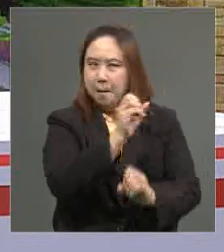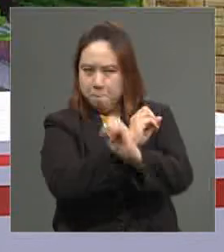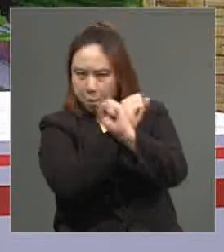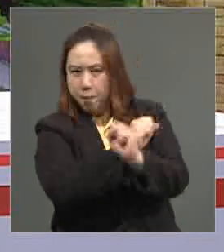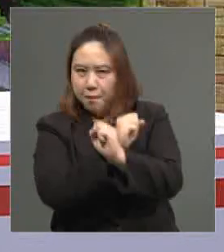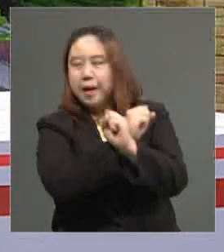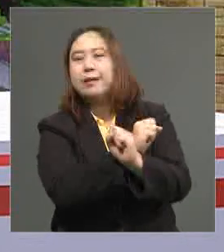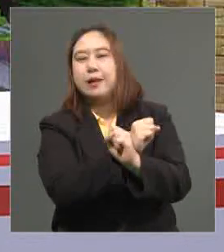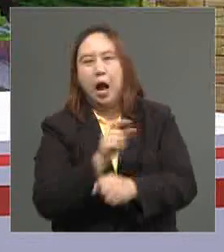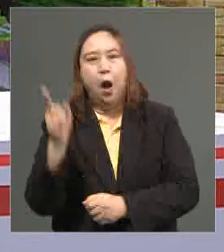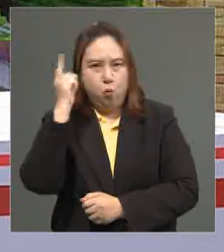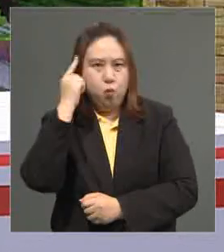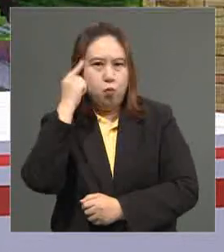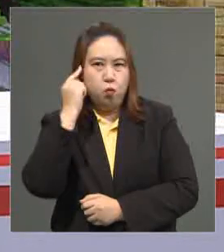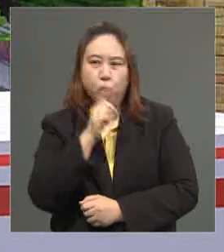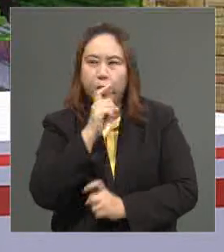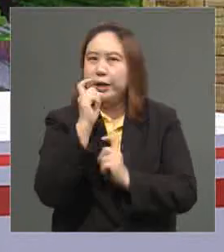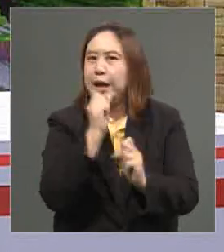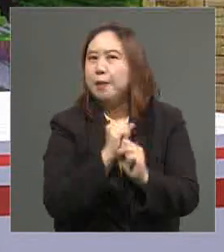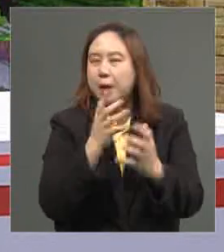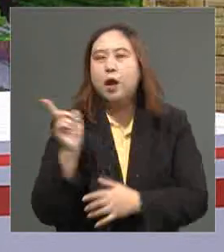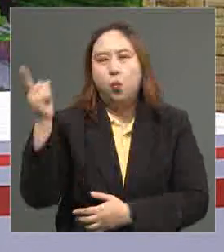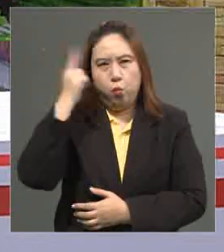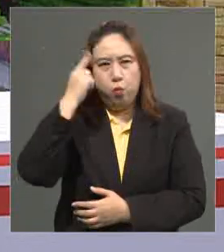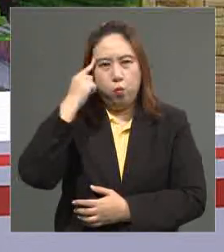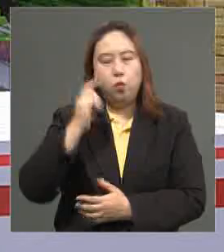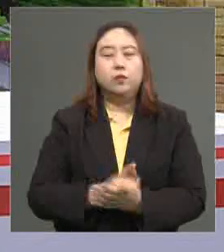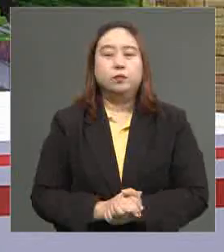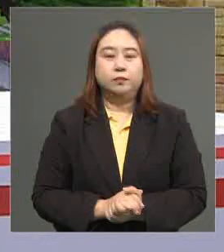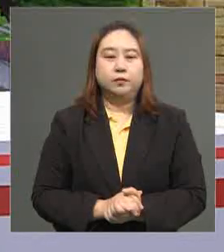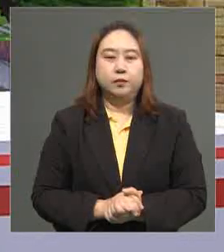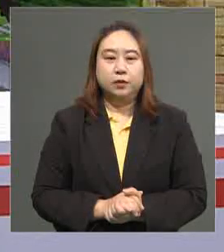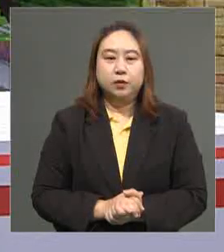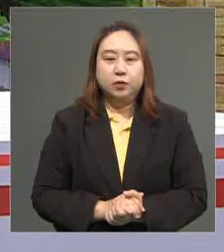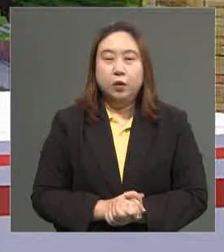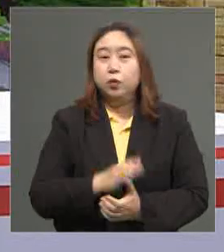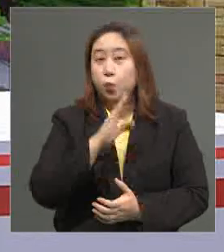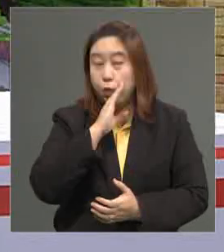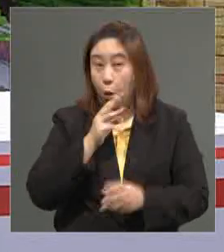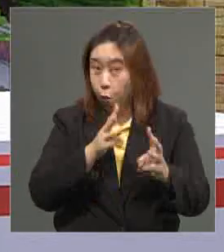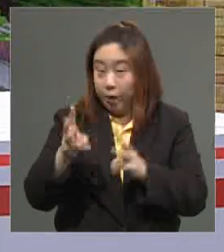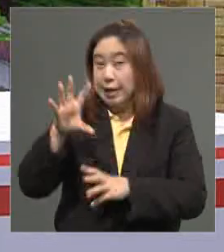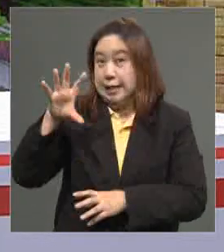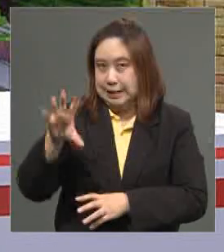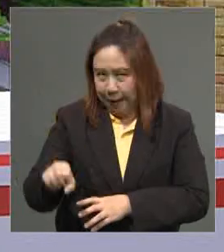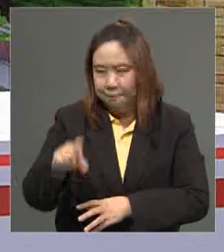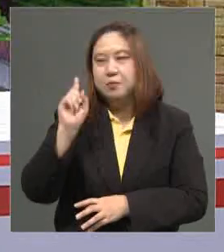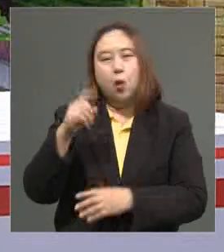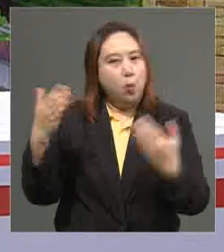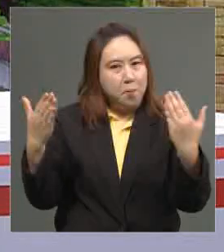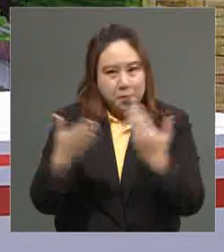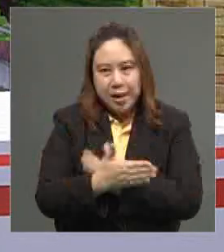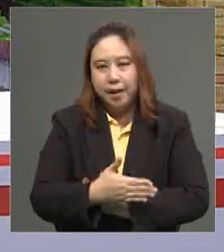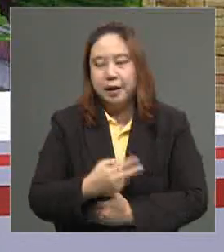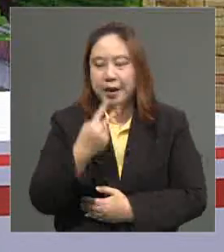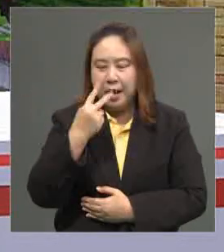ไปไหนได้บ้างถ้าไม่ปลอดภัยจะทำอย่างไรใช่ขนาตกว่าจะจับไงตอนจับต้องเปลี่ยนกลยุทธ์ทุกวันน่ะเออซ่อนอยู่ข้างหลังมารู้